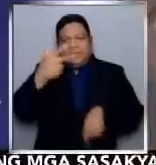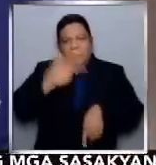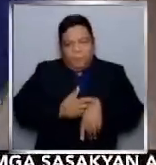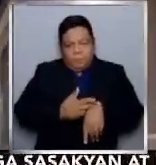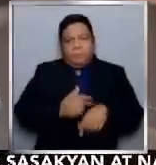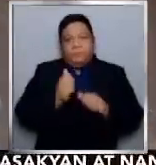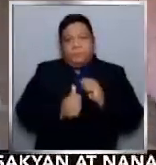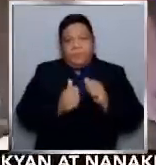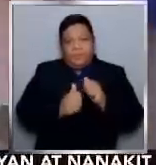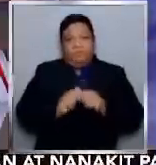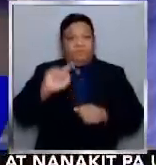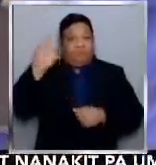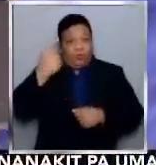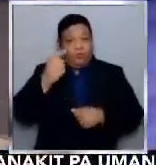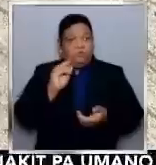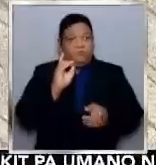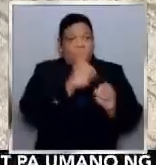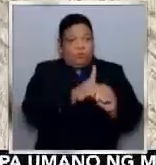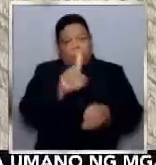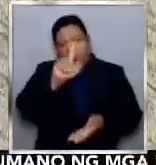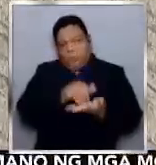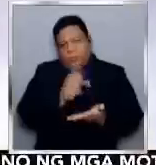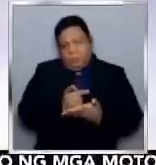ang unang matatanggap ng bawat pamilyang beneficiary.